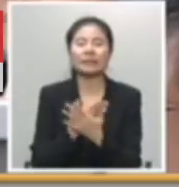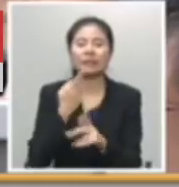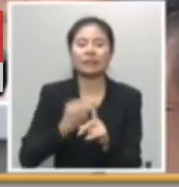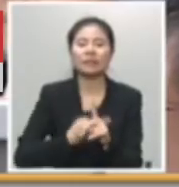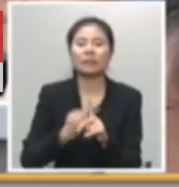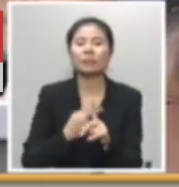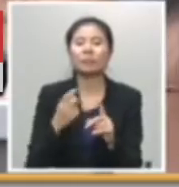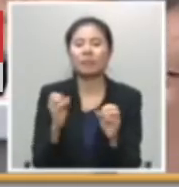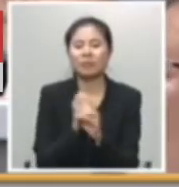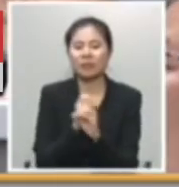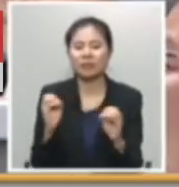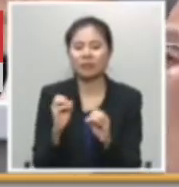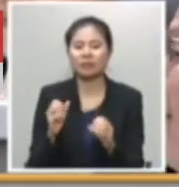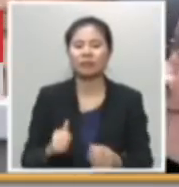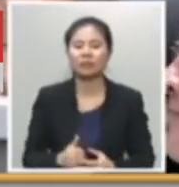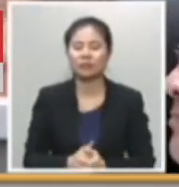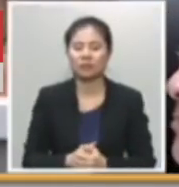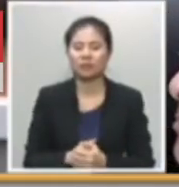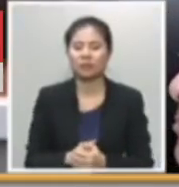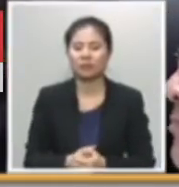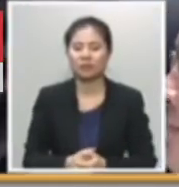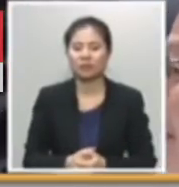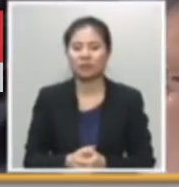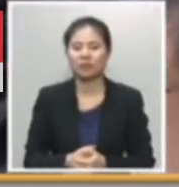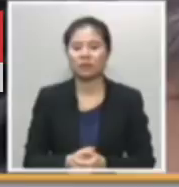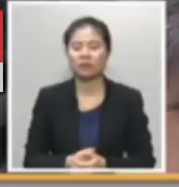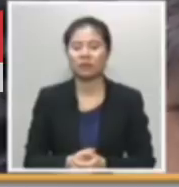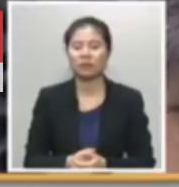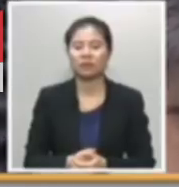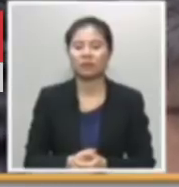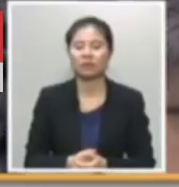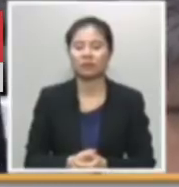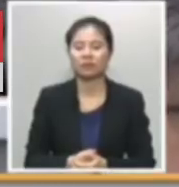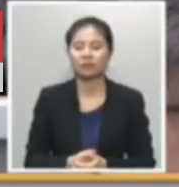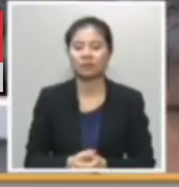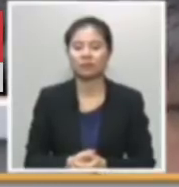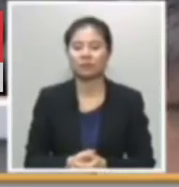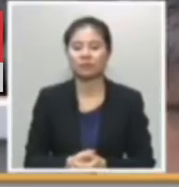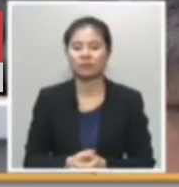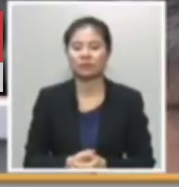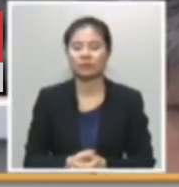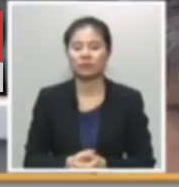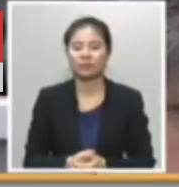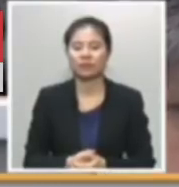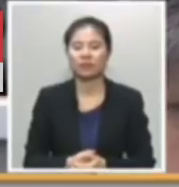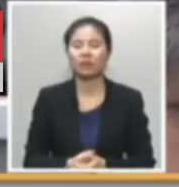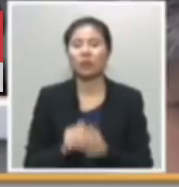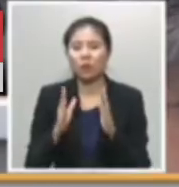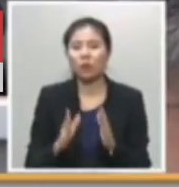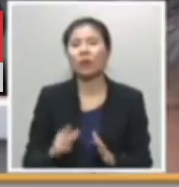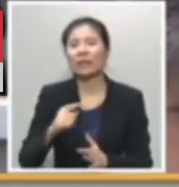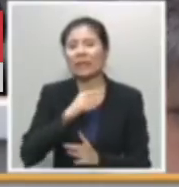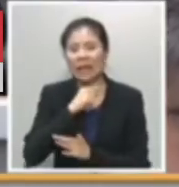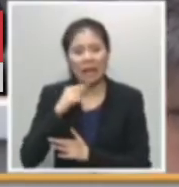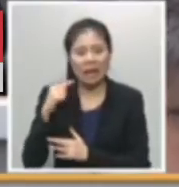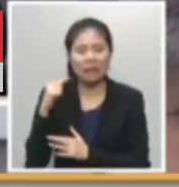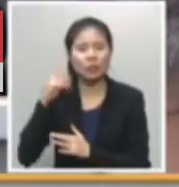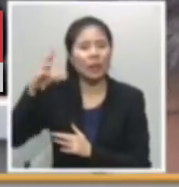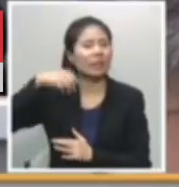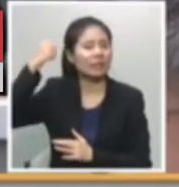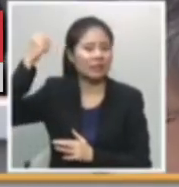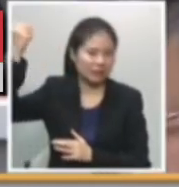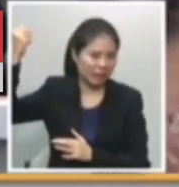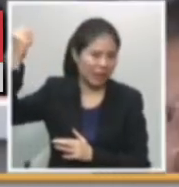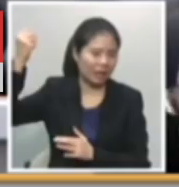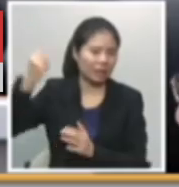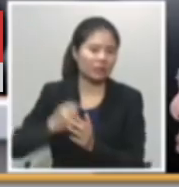แผ่นหนึ่งไม่ทราบว่าใครดึงออกไปไหนเขาเซ็นเซอร์ไปไม่ให้เอาเข้ามาคือมันเป็นแผ่นที่มีคนฆ่าตัวตายเต็มไปหมดเลยนะเขา